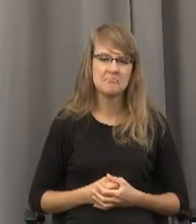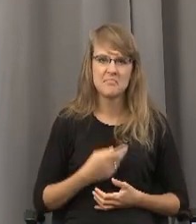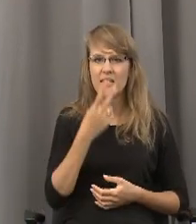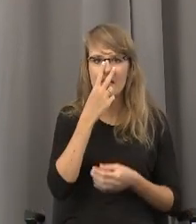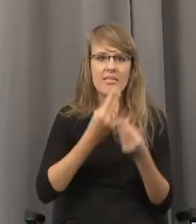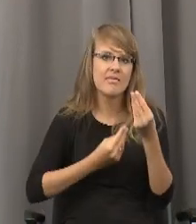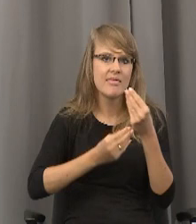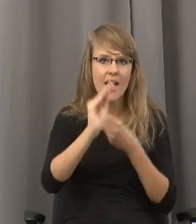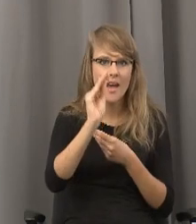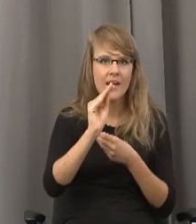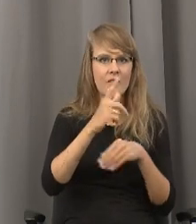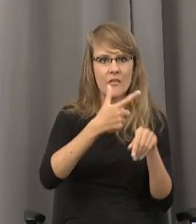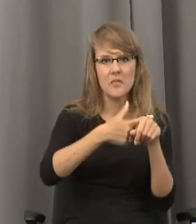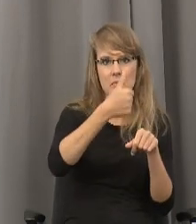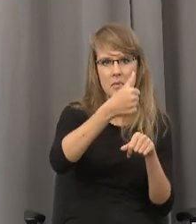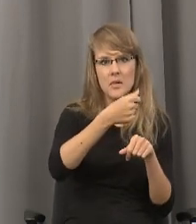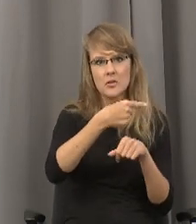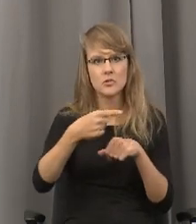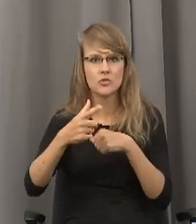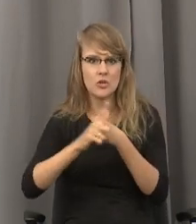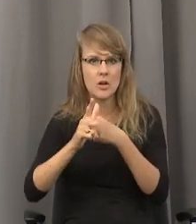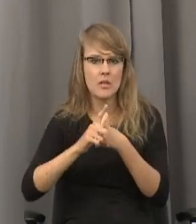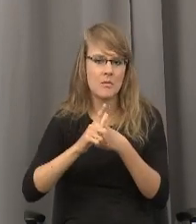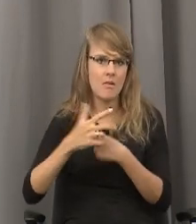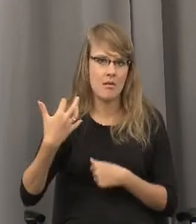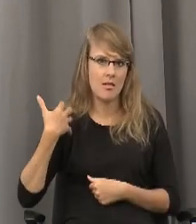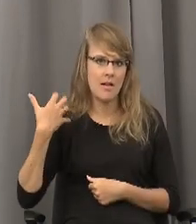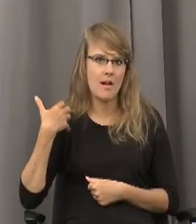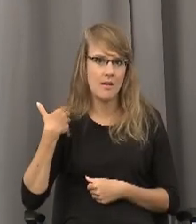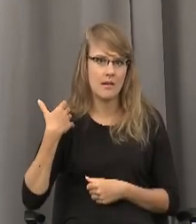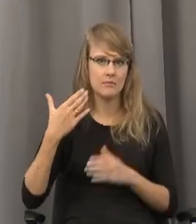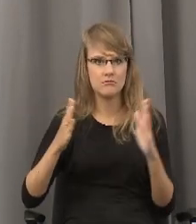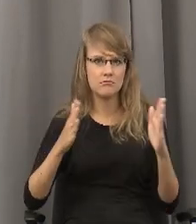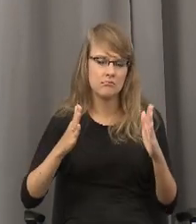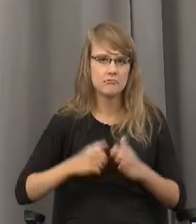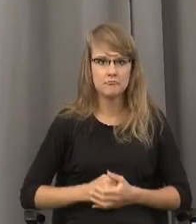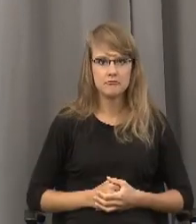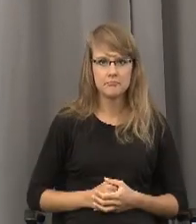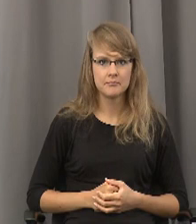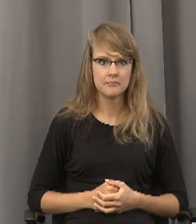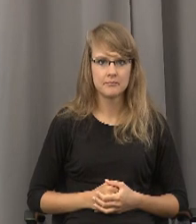Najwięcej osób między 31 a 70 rokiem życia. Mniej więcej po połowie rozłożony głos.